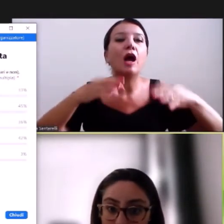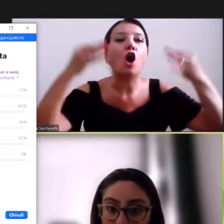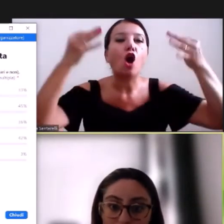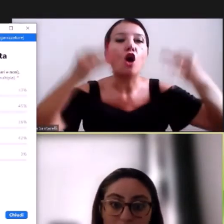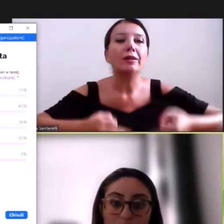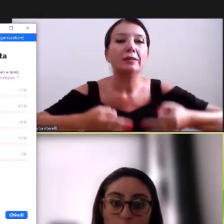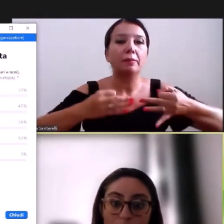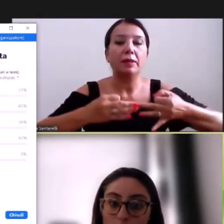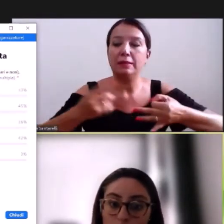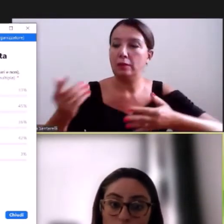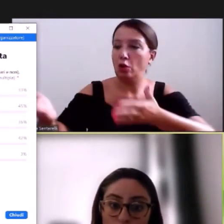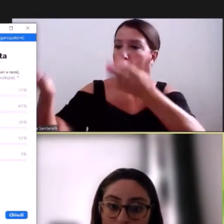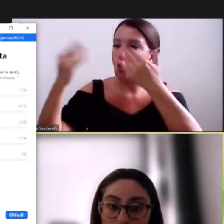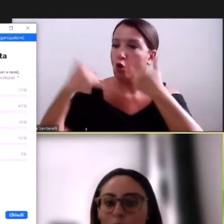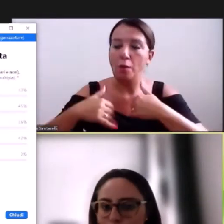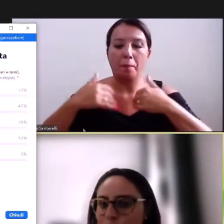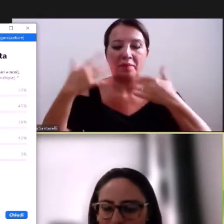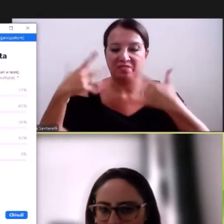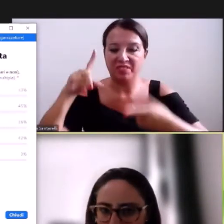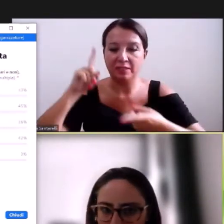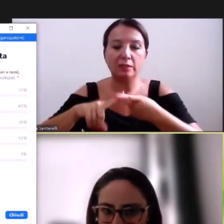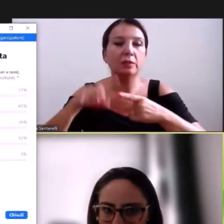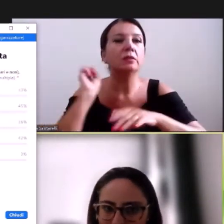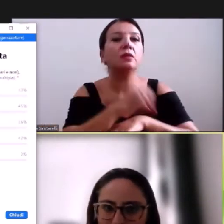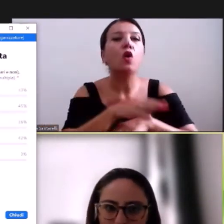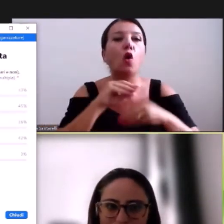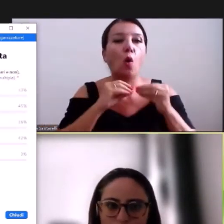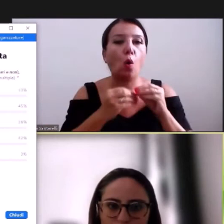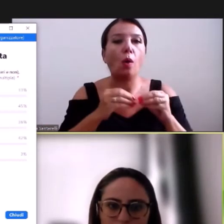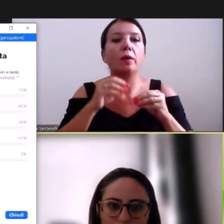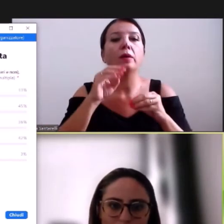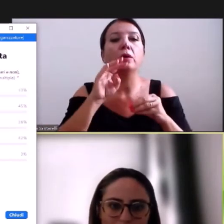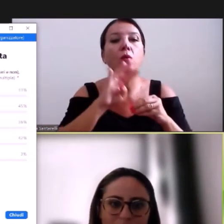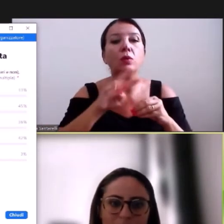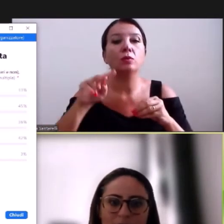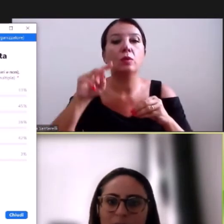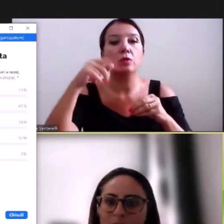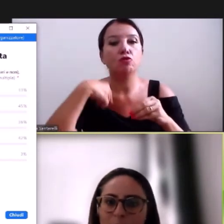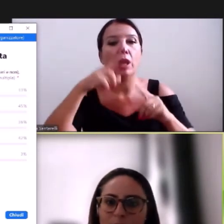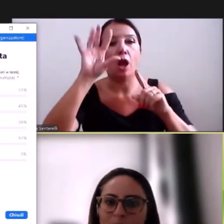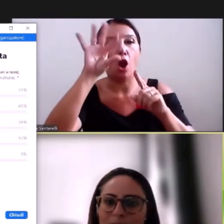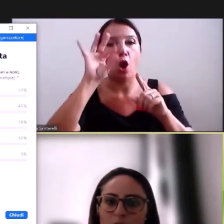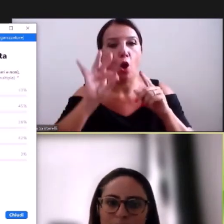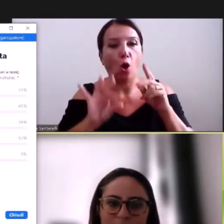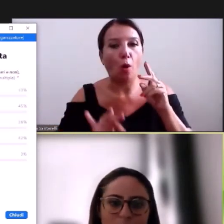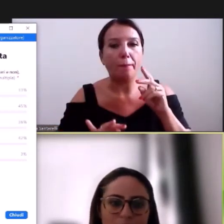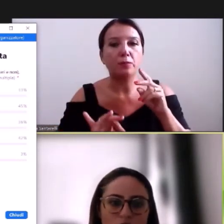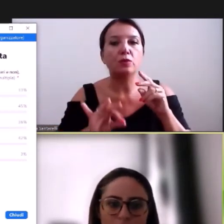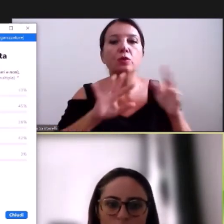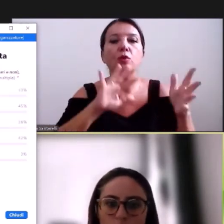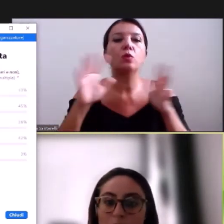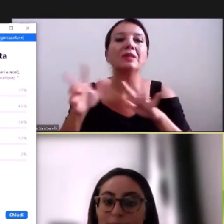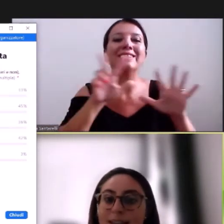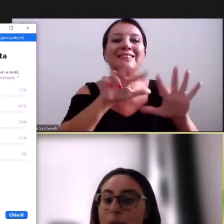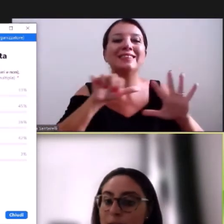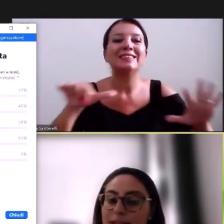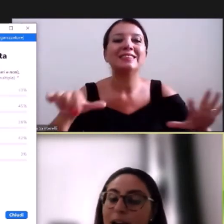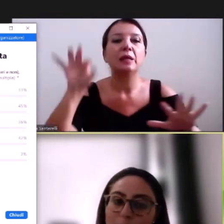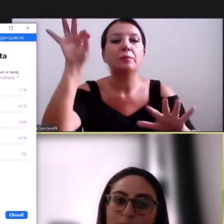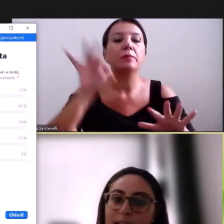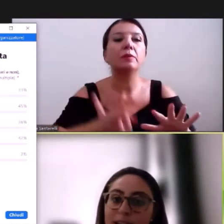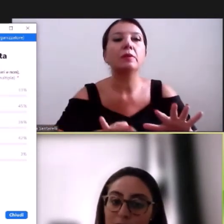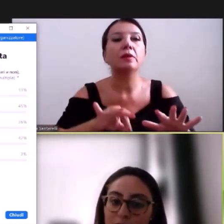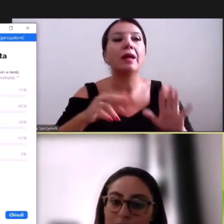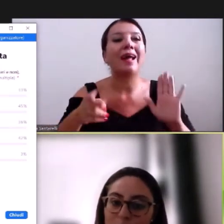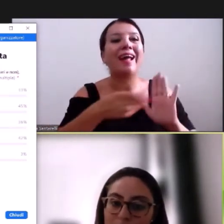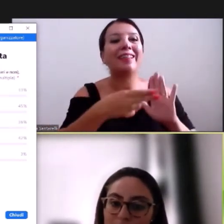prodotti acquistati, il 42% tutte appunto queste opzioni e un altro 36% sulle etichette